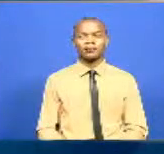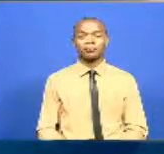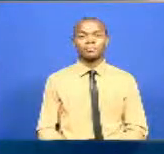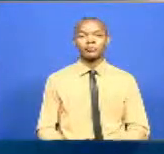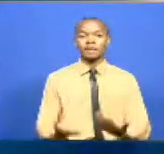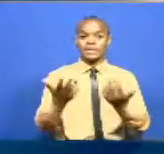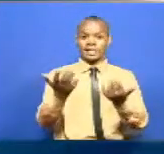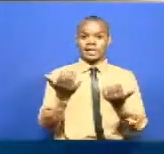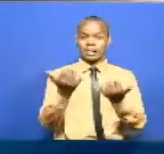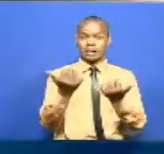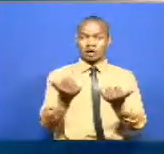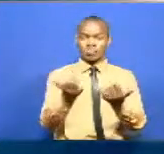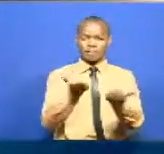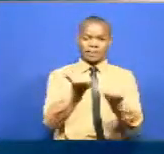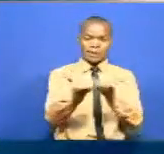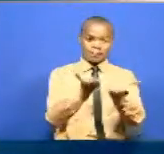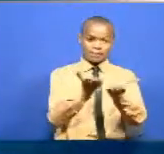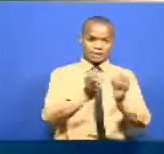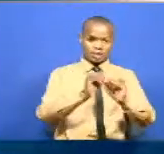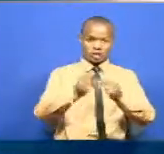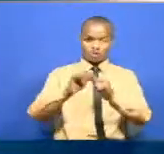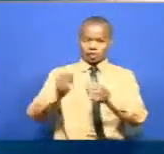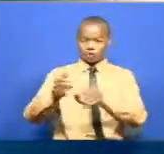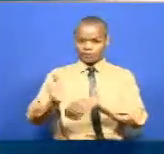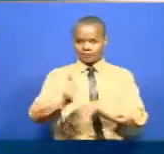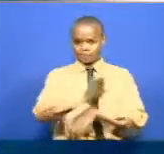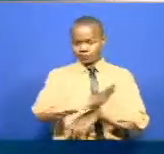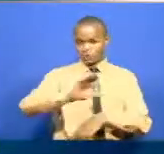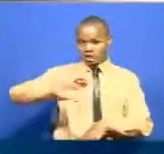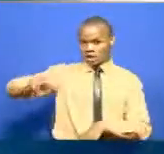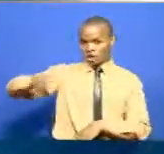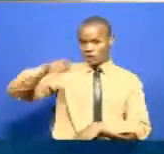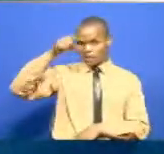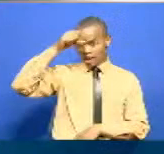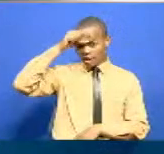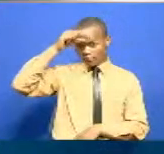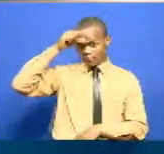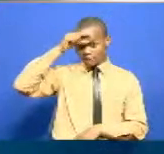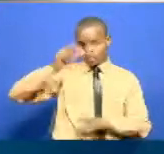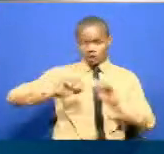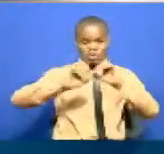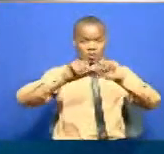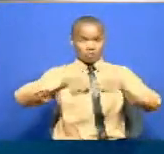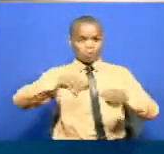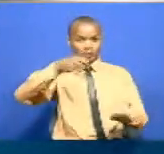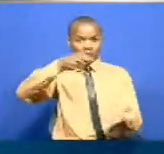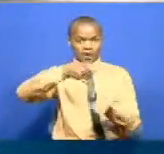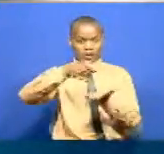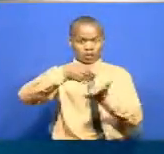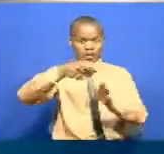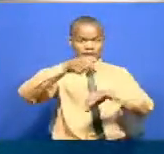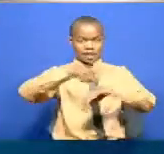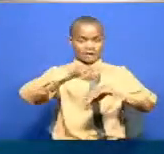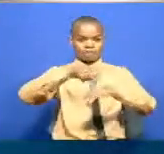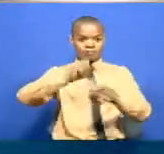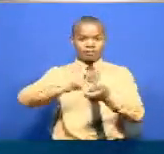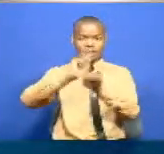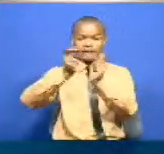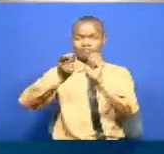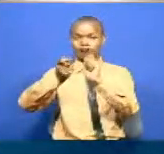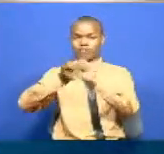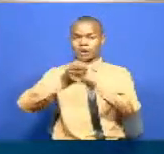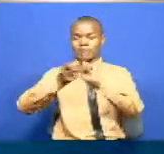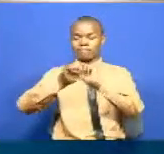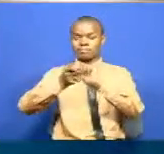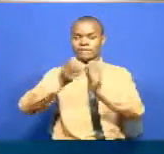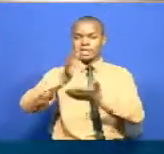Tukiangazia masuala ya biashara ni kwamba serikali za kaunti sasa zitahusika moja kwa moja kwenye marekebisho ya sekta ya kahawa.